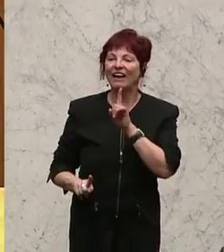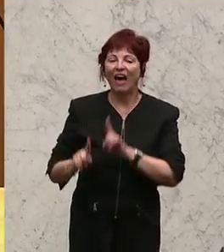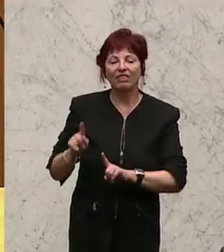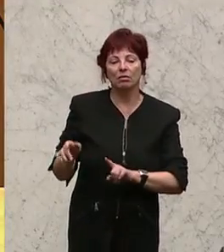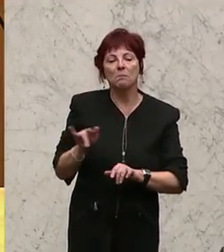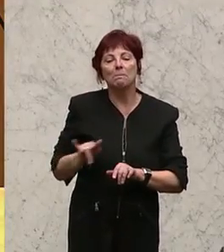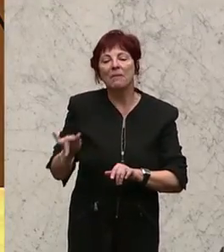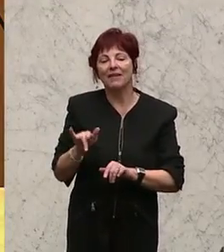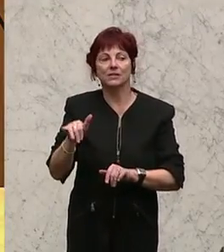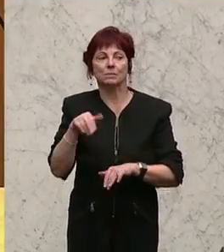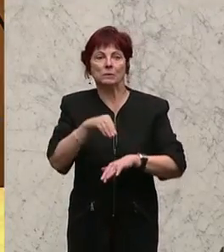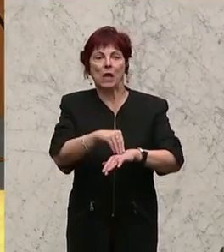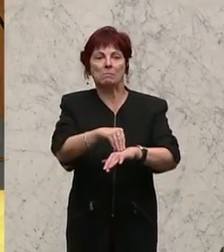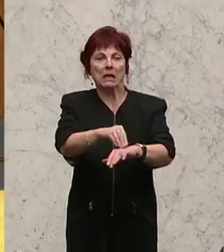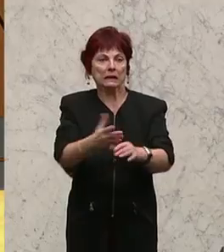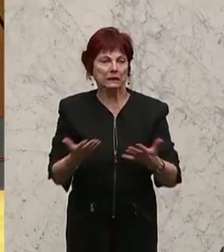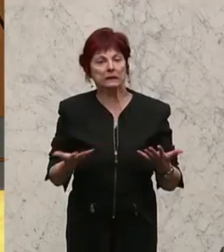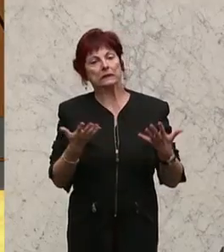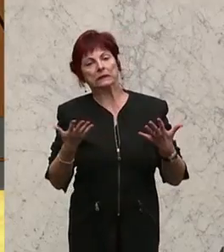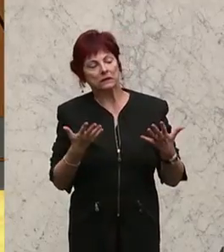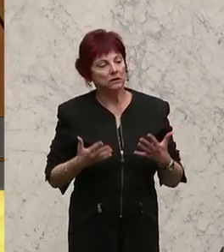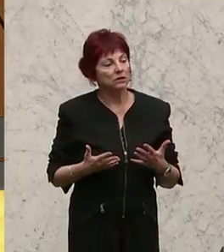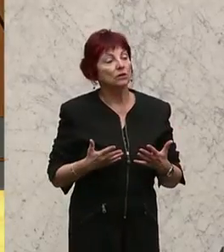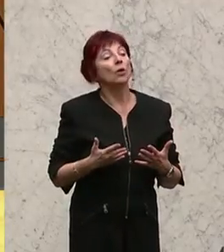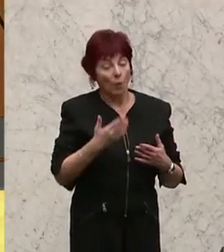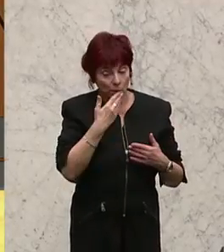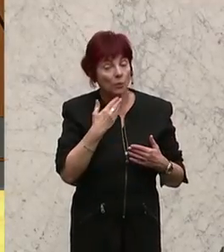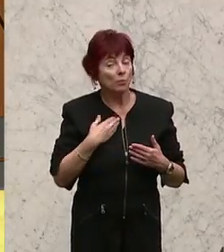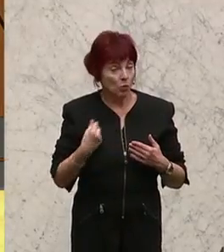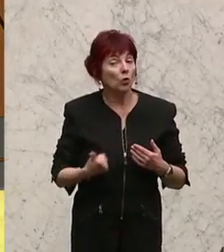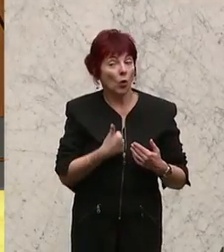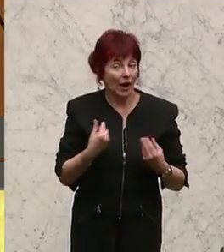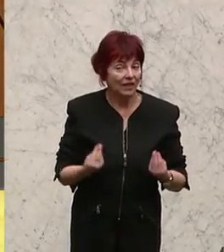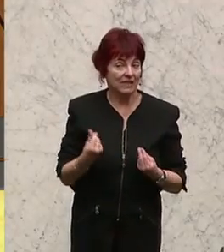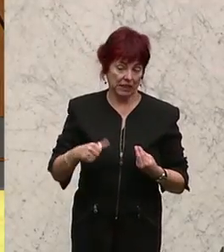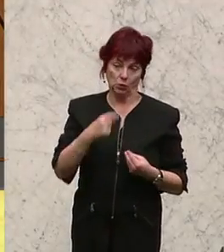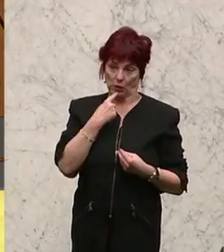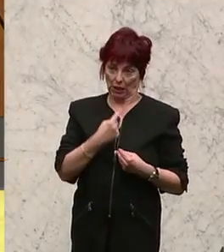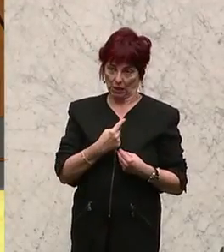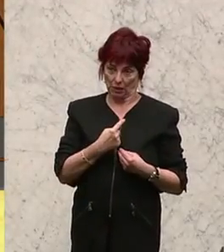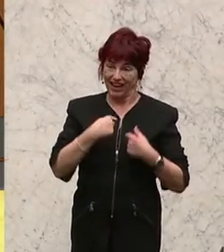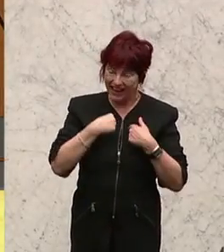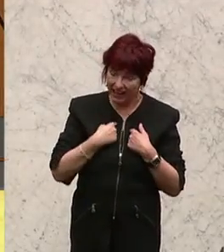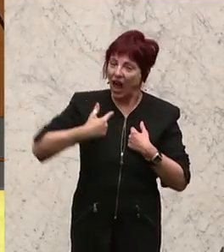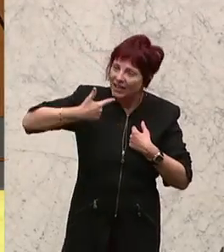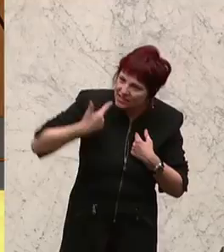die Kindergartenplätze sind anzumelden. Und ich darf vielleicht noch etwas einflechten. Ich